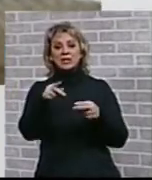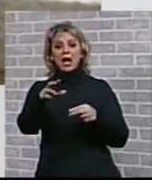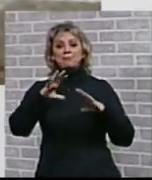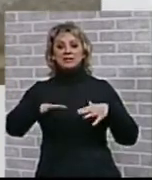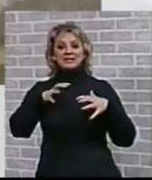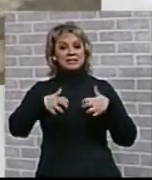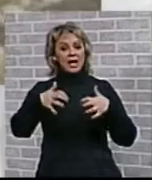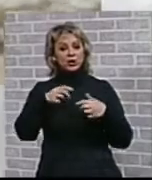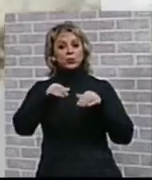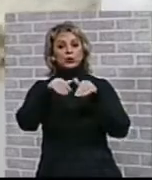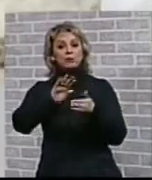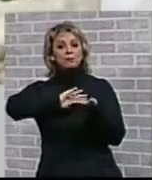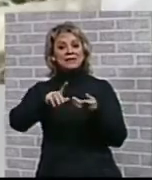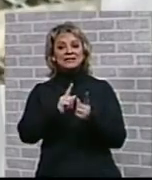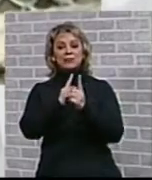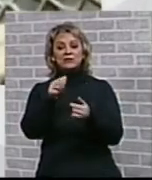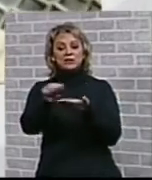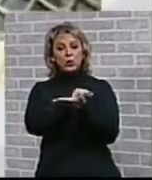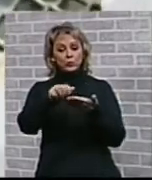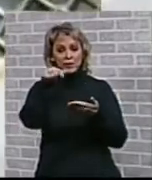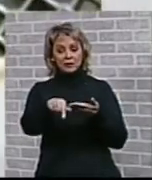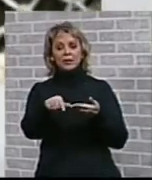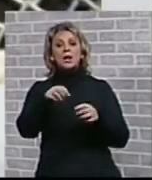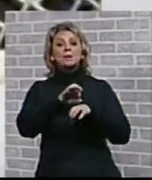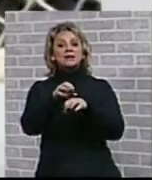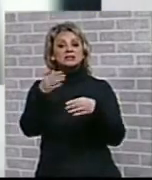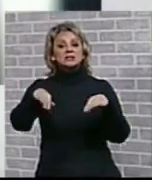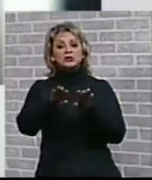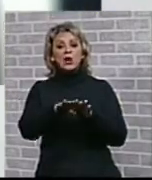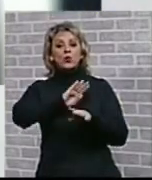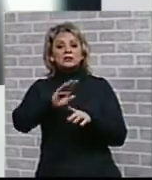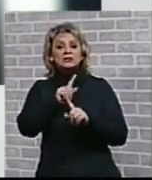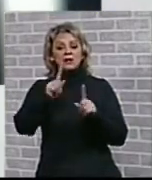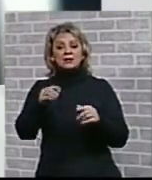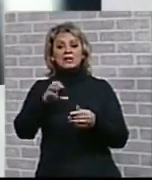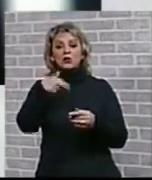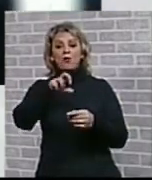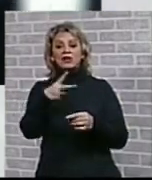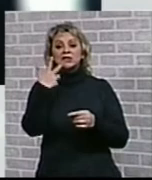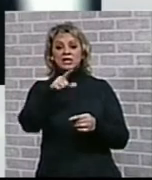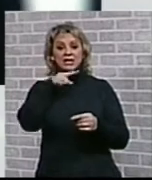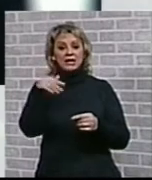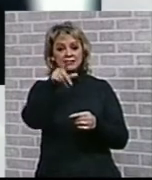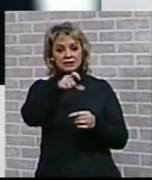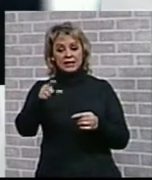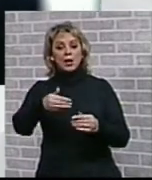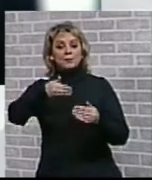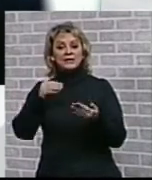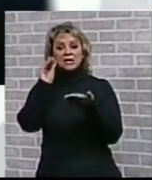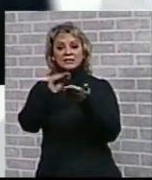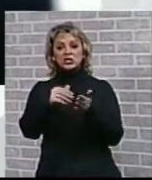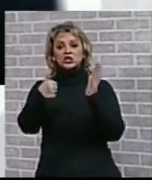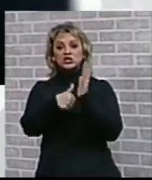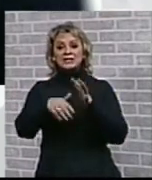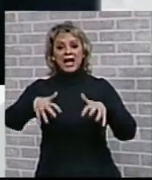обезьяны и кенгуру без сопроводительных документов. Провести такой нестандартный товар пытались трое россиян. По предварительной оценке,